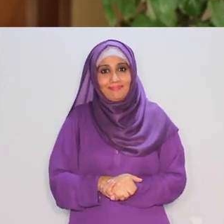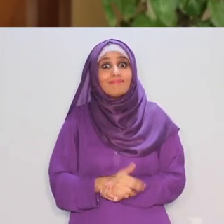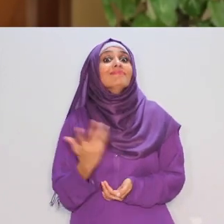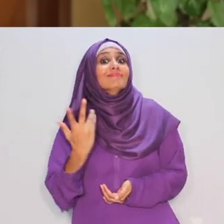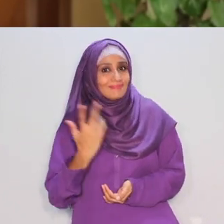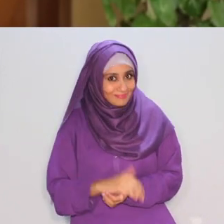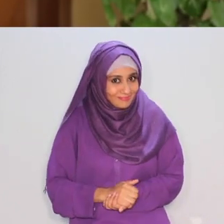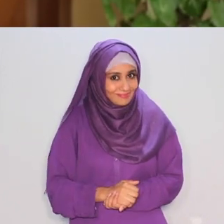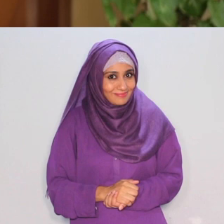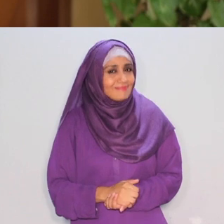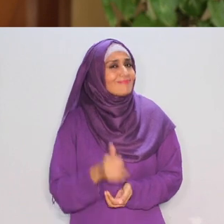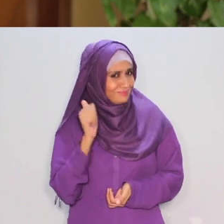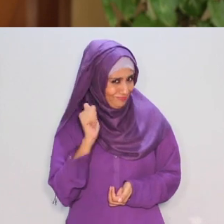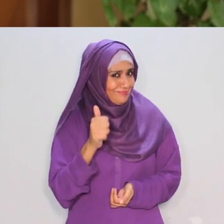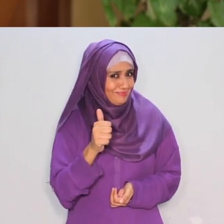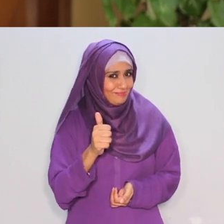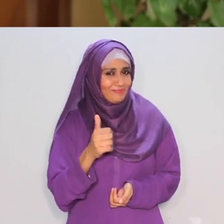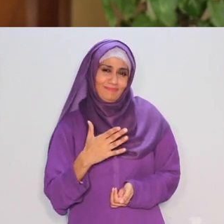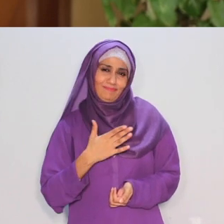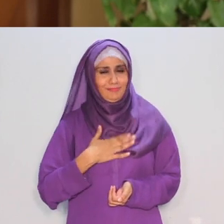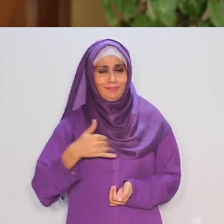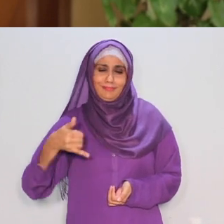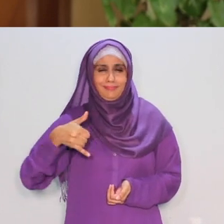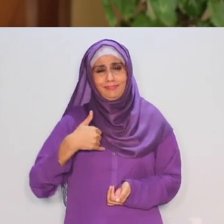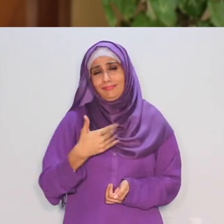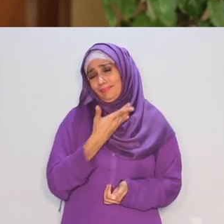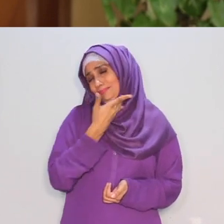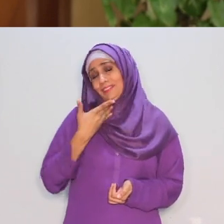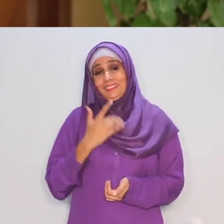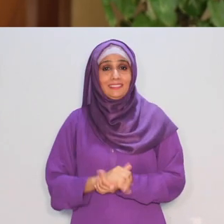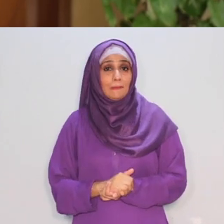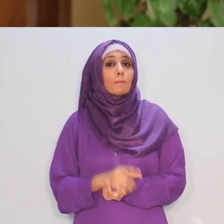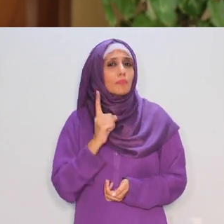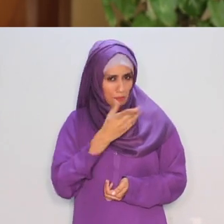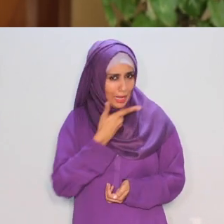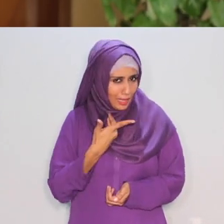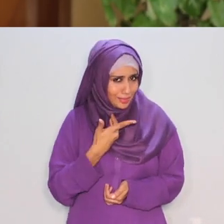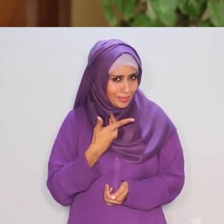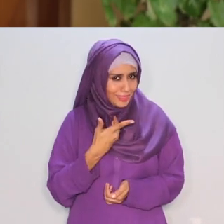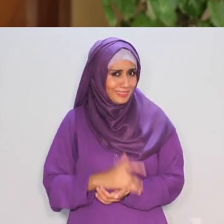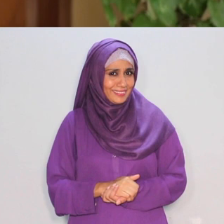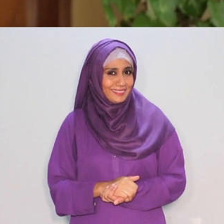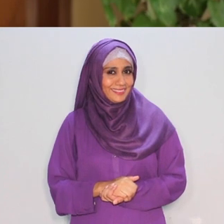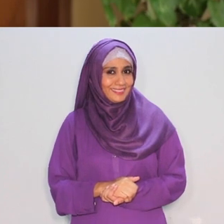कैसी? अच्छी ना? मुझे तो छोटू बड़ा ही क्यूट लगता है। आपको कैसा लगा?